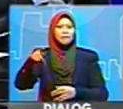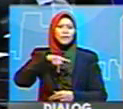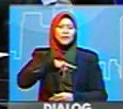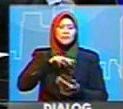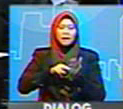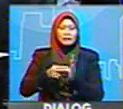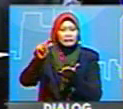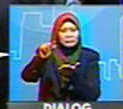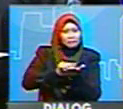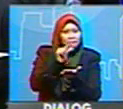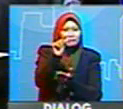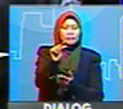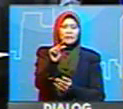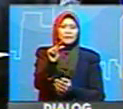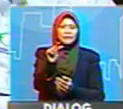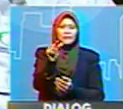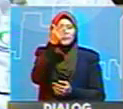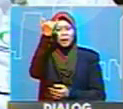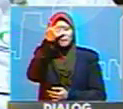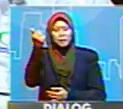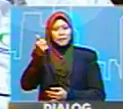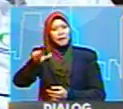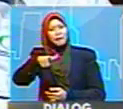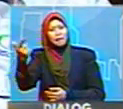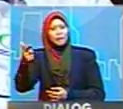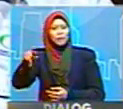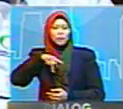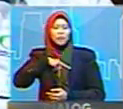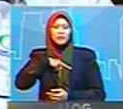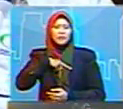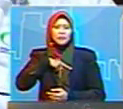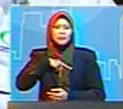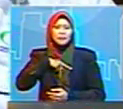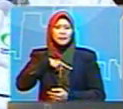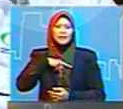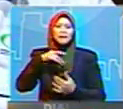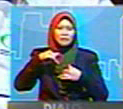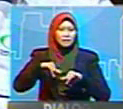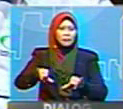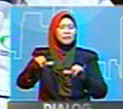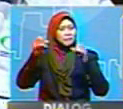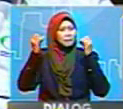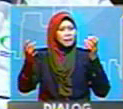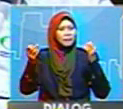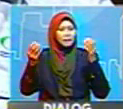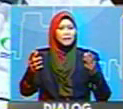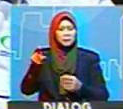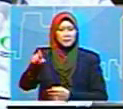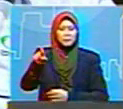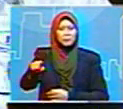pendapatan yang sebenar kerana masih lagi Dikas orang lain Jadi jihad Sebenarnya masih lagi banyak yang perlu